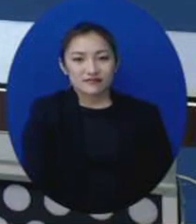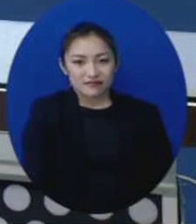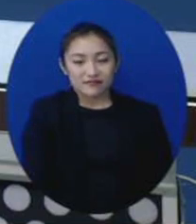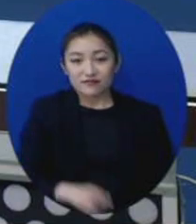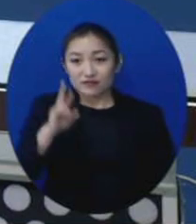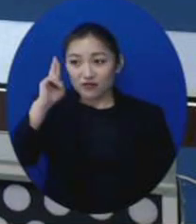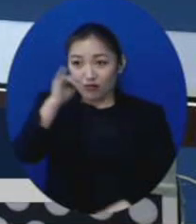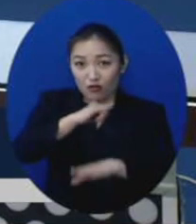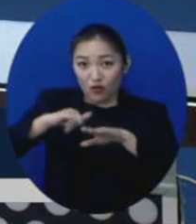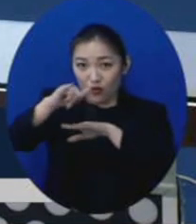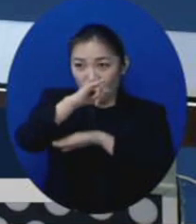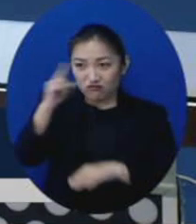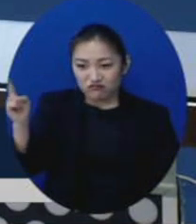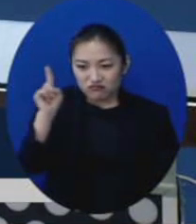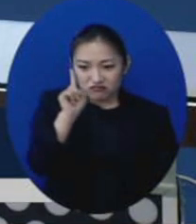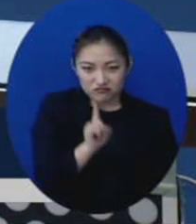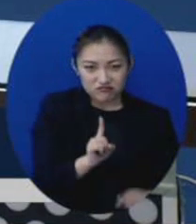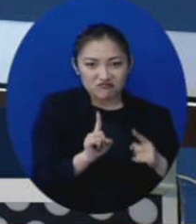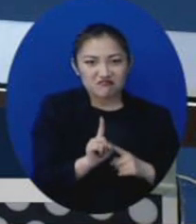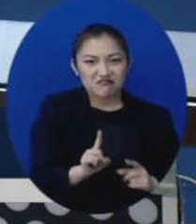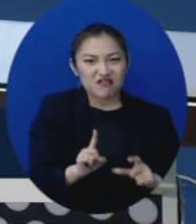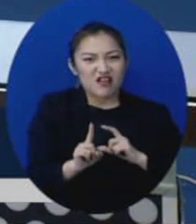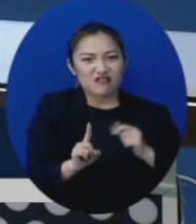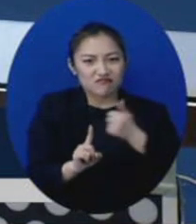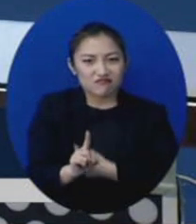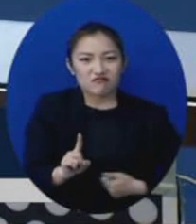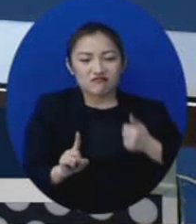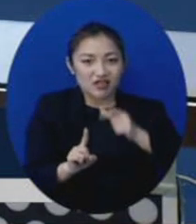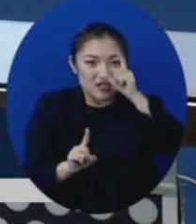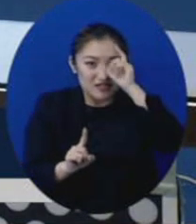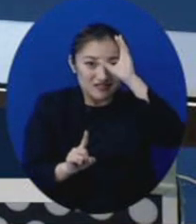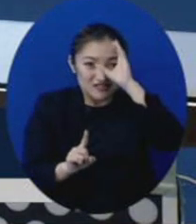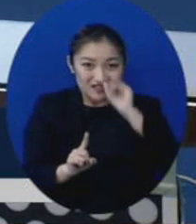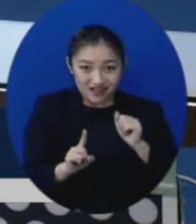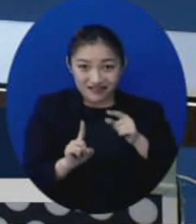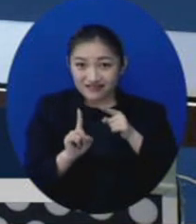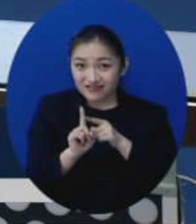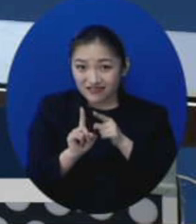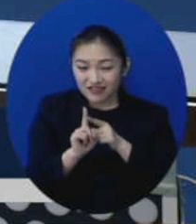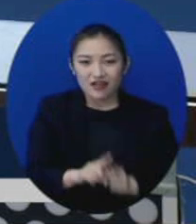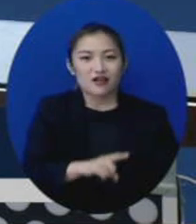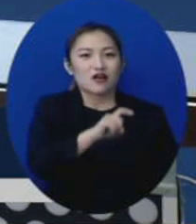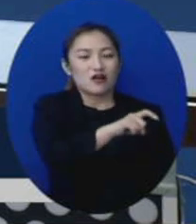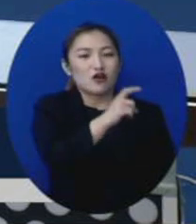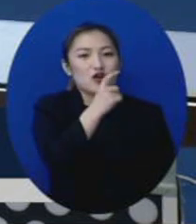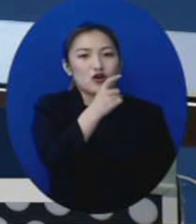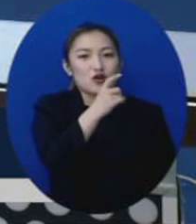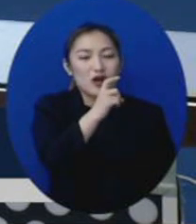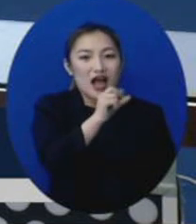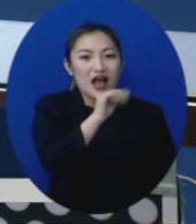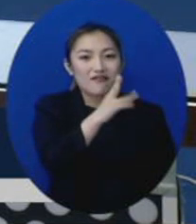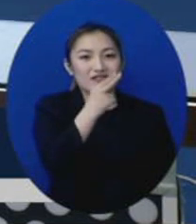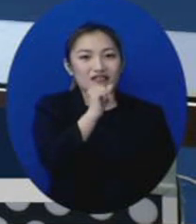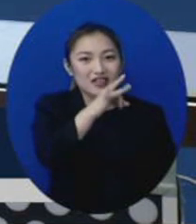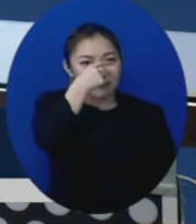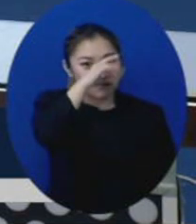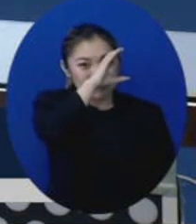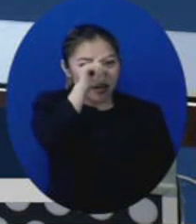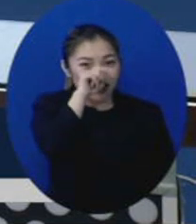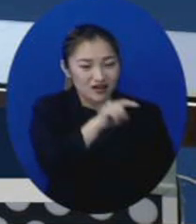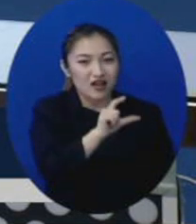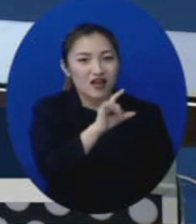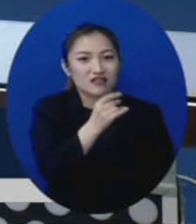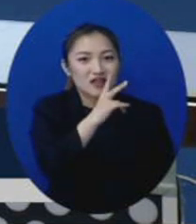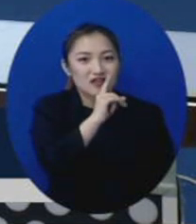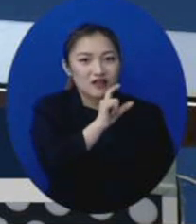Япон улсаас Монгол улсад суугаа онц бөгөөд бүрэн эрхэт элчин сайд Кобаяши болон хамтар судлалын үндэсний төвийн ерөнхий захирал Эрдэнэхүүн нар